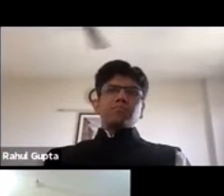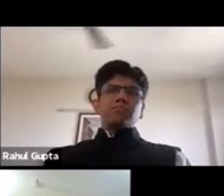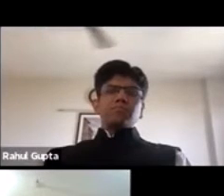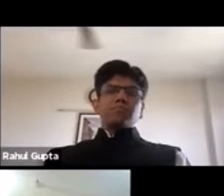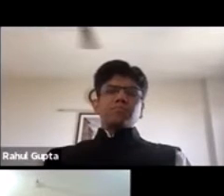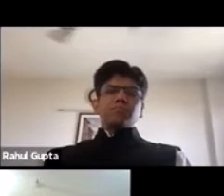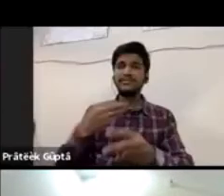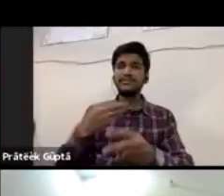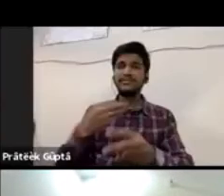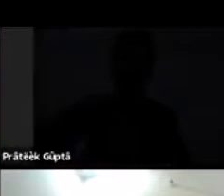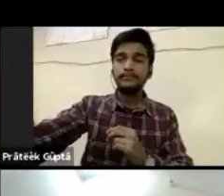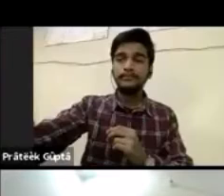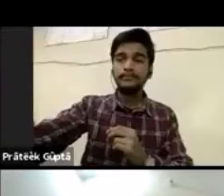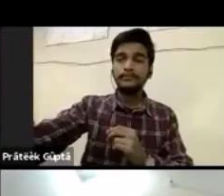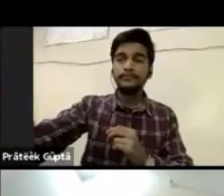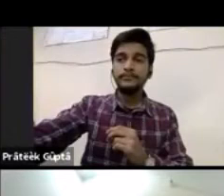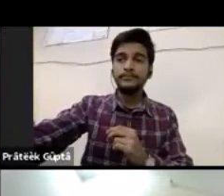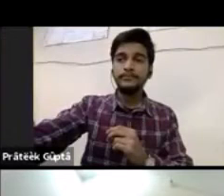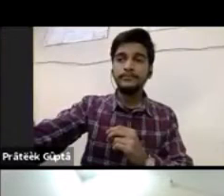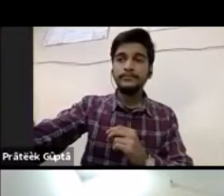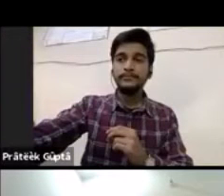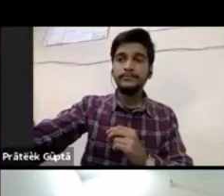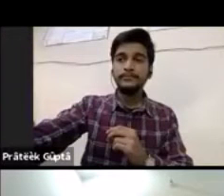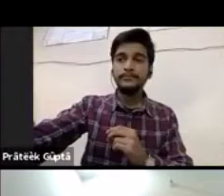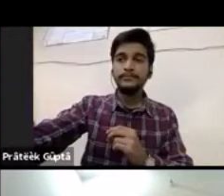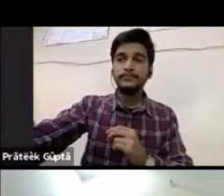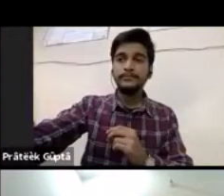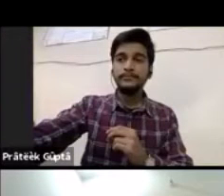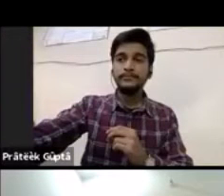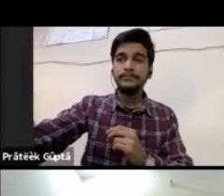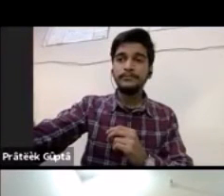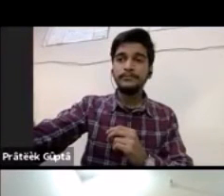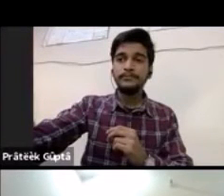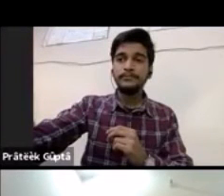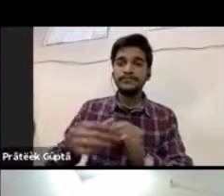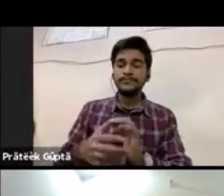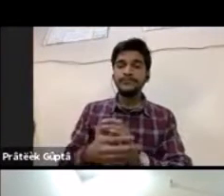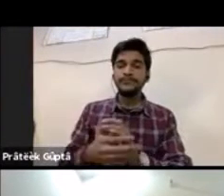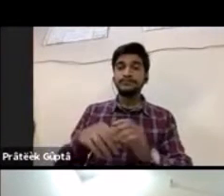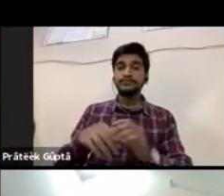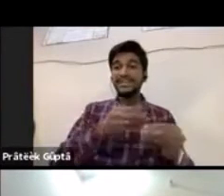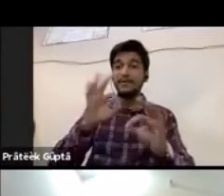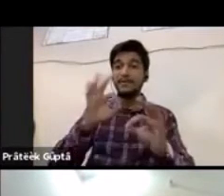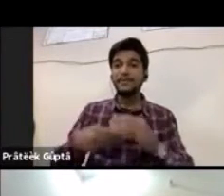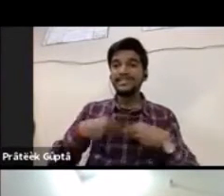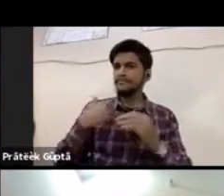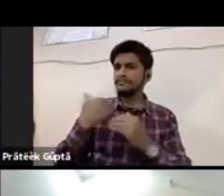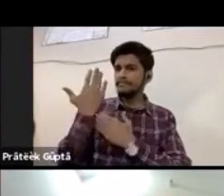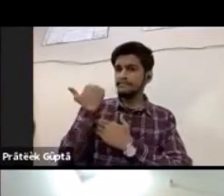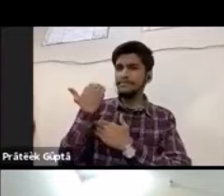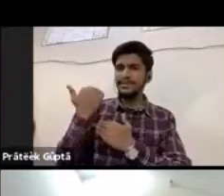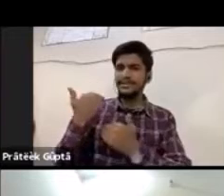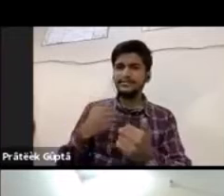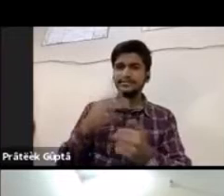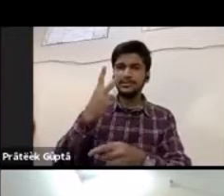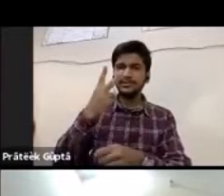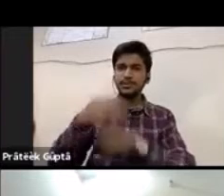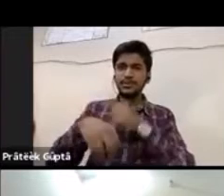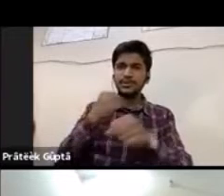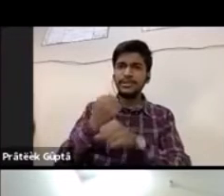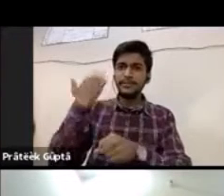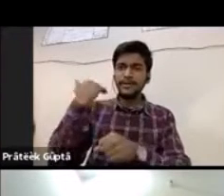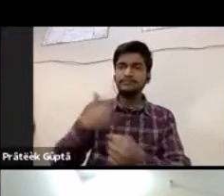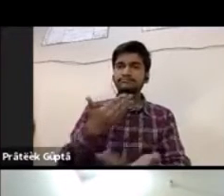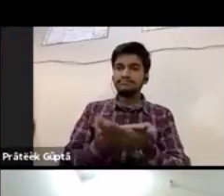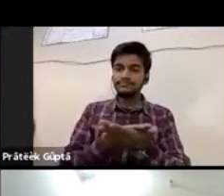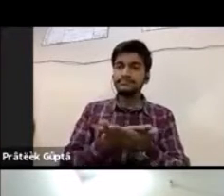एंड उसके बाद मैंने अभी रिसेंटली पिछले 2 सालों में 3 curriculum डेवलप किए हैं यही